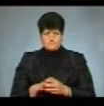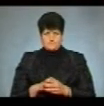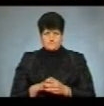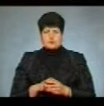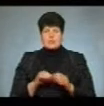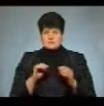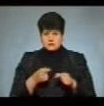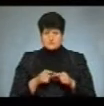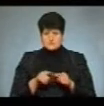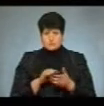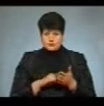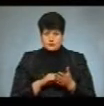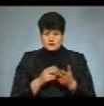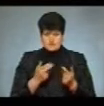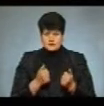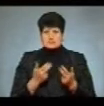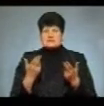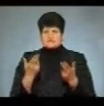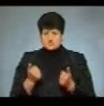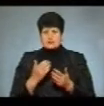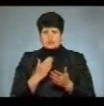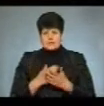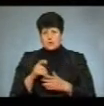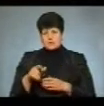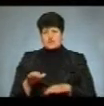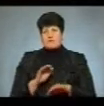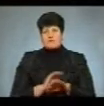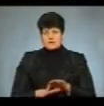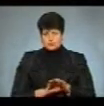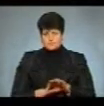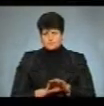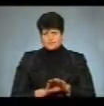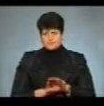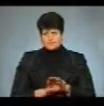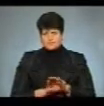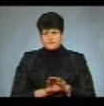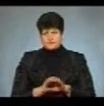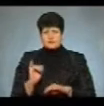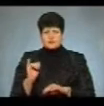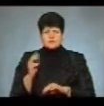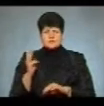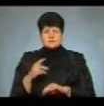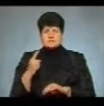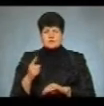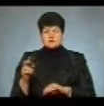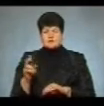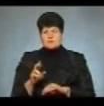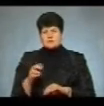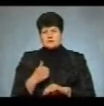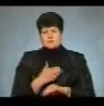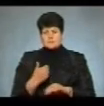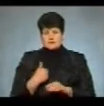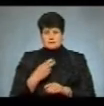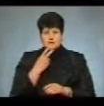Можливо, таке повторення, так? Звичайно. Є людський фактор. І 31 березня ми